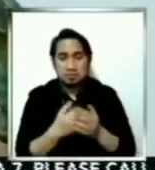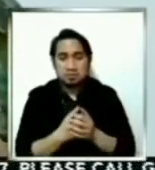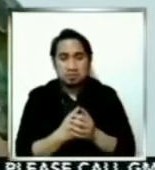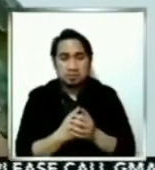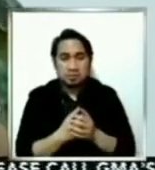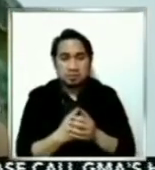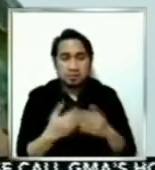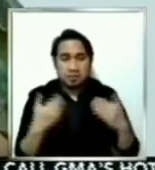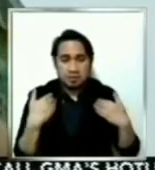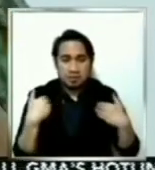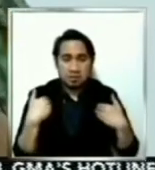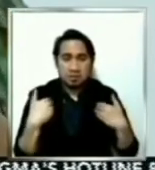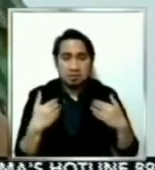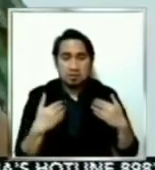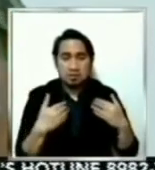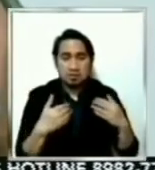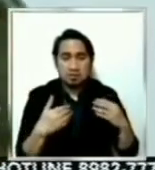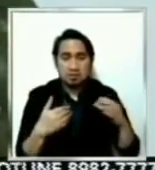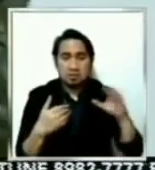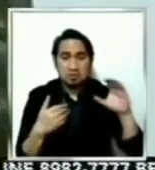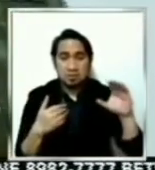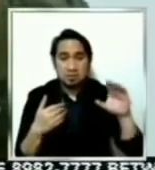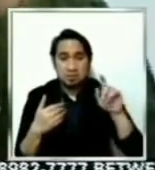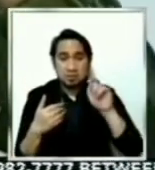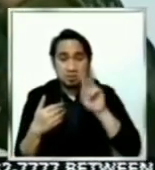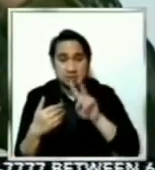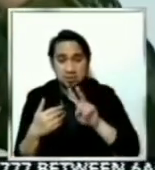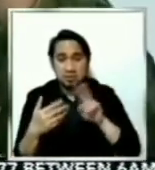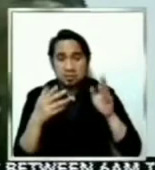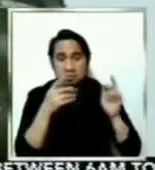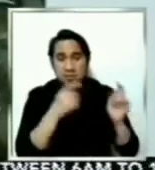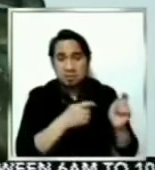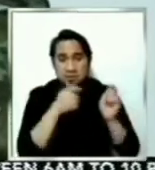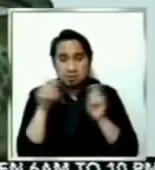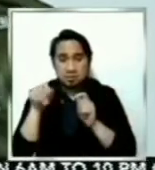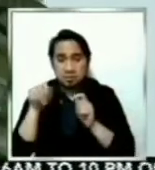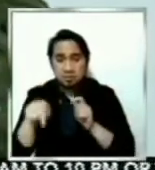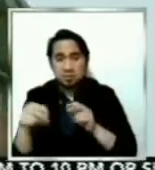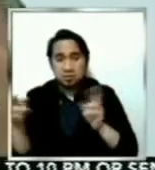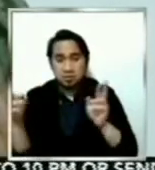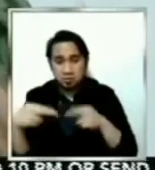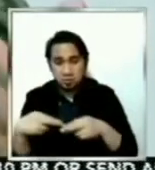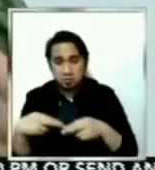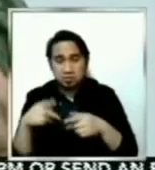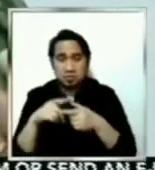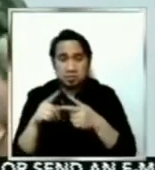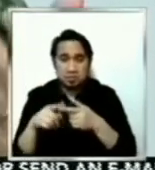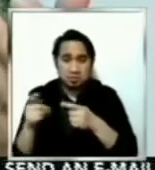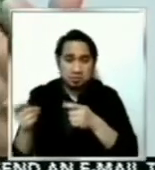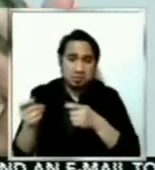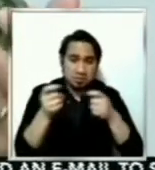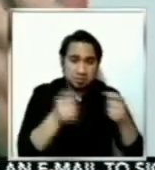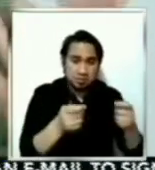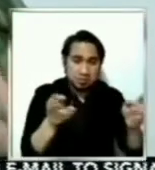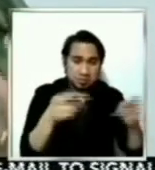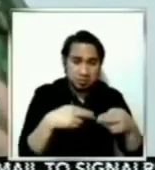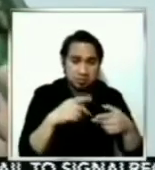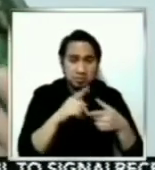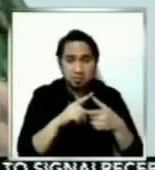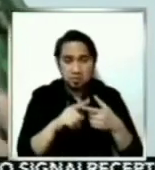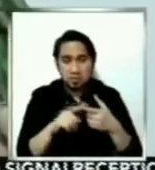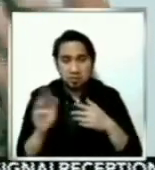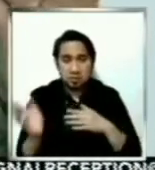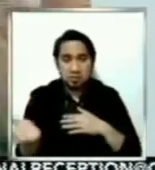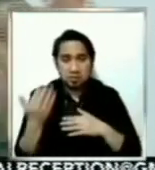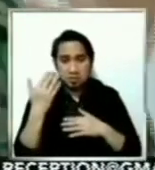si Christine and the other guy, punta sa isang room, until in the morning na parang siguro lasing na